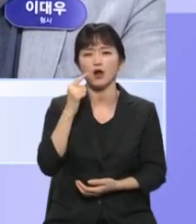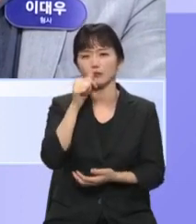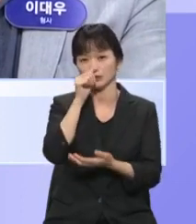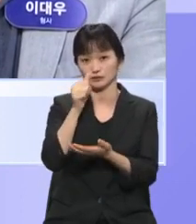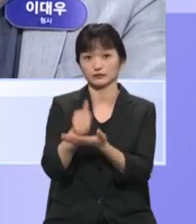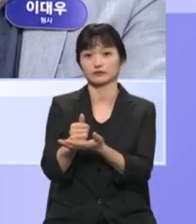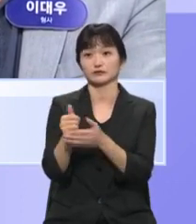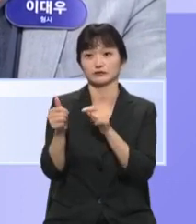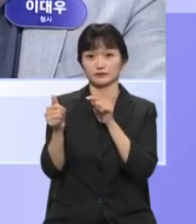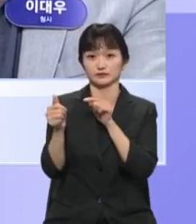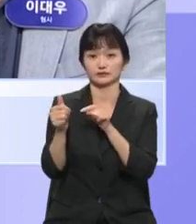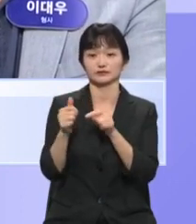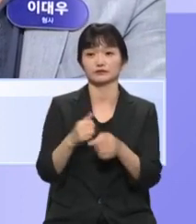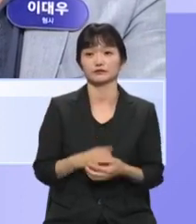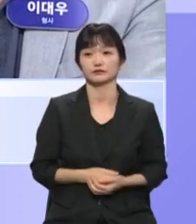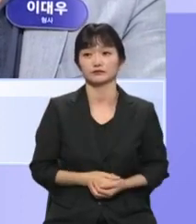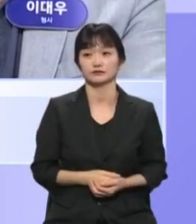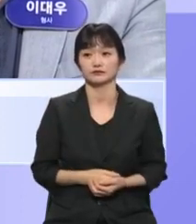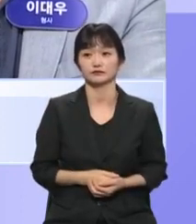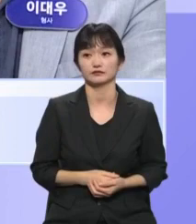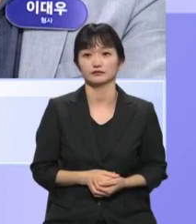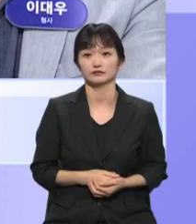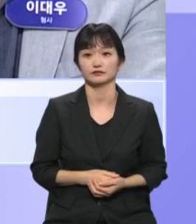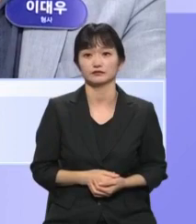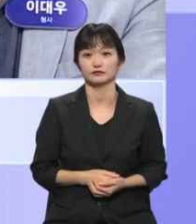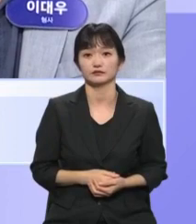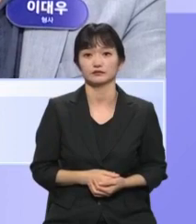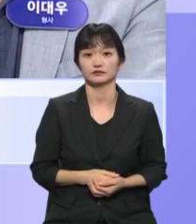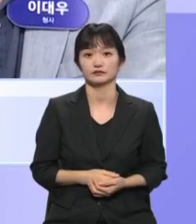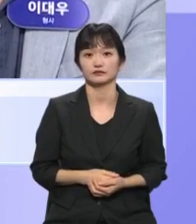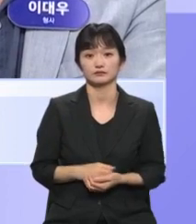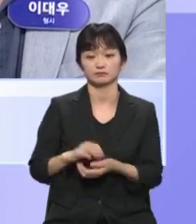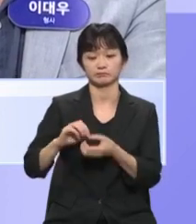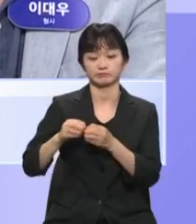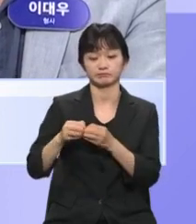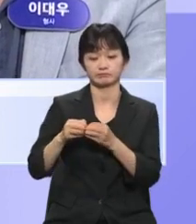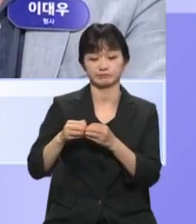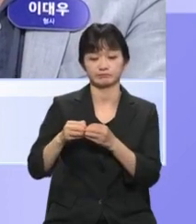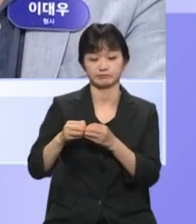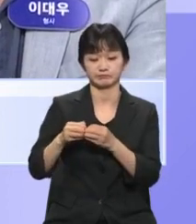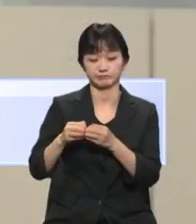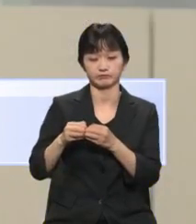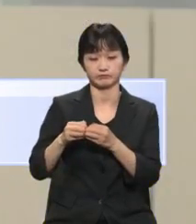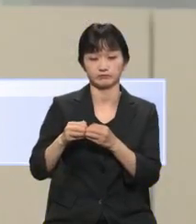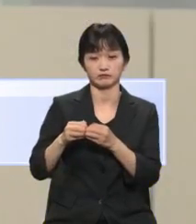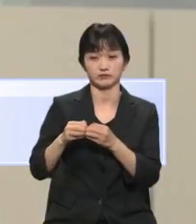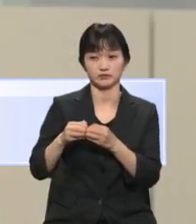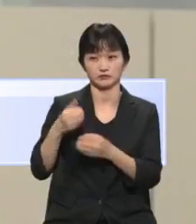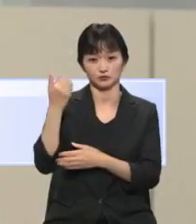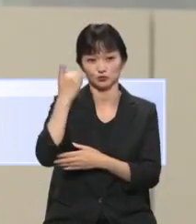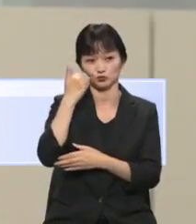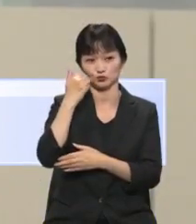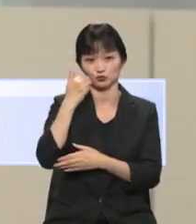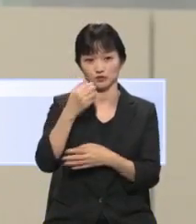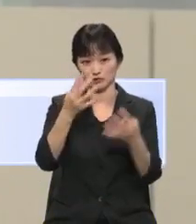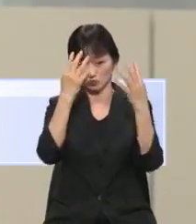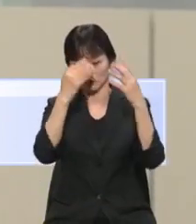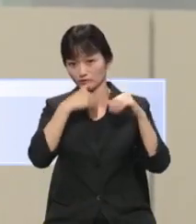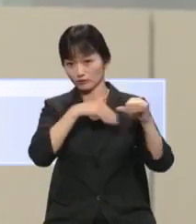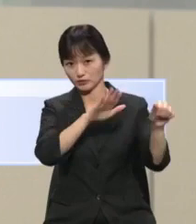있어요 근데 무고죄 없는 걸 지어내는게 허위 사실을 지어내서 누군가를 교도소에